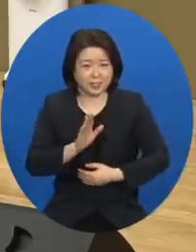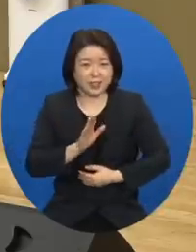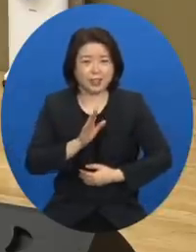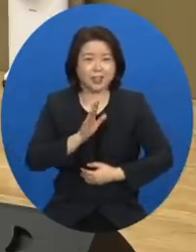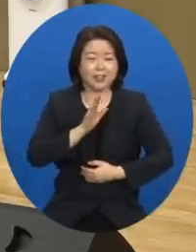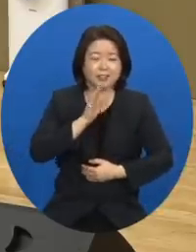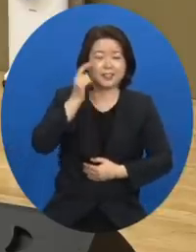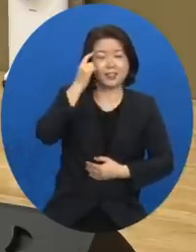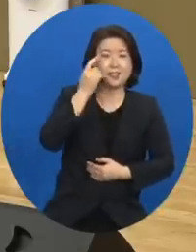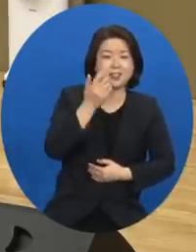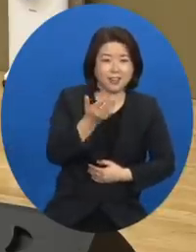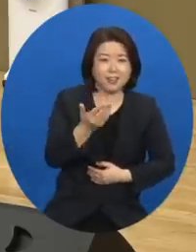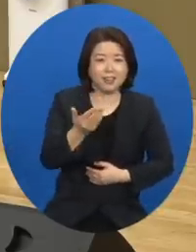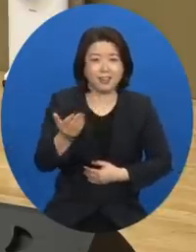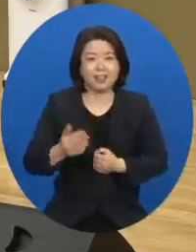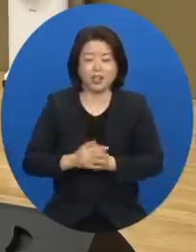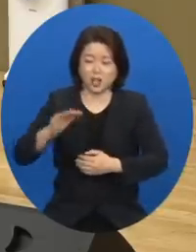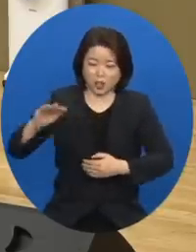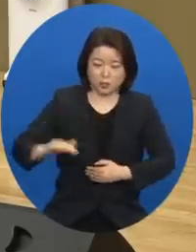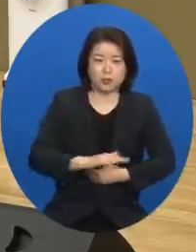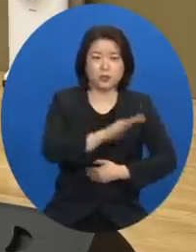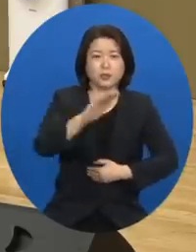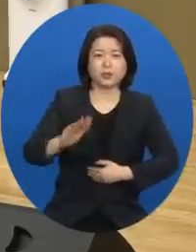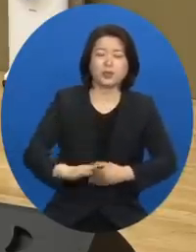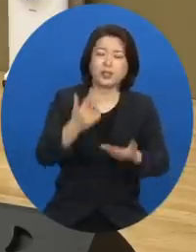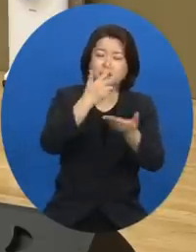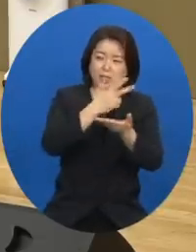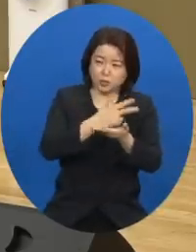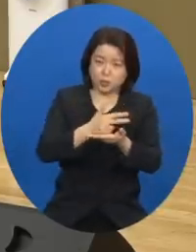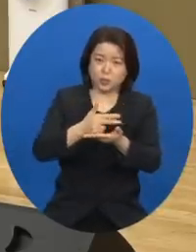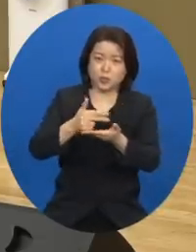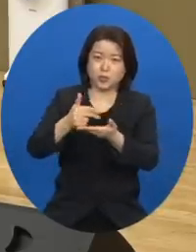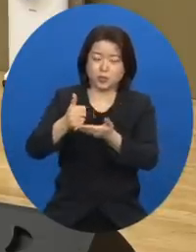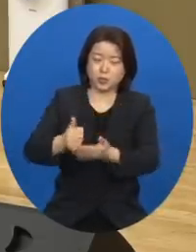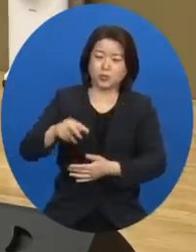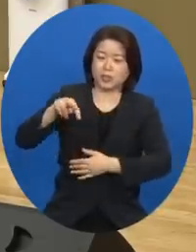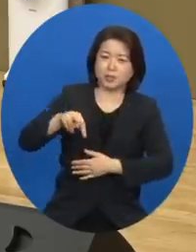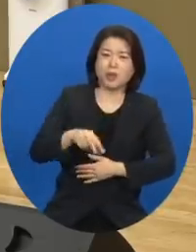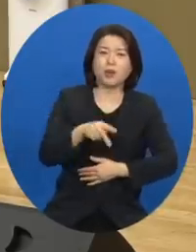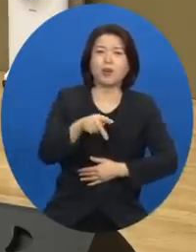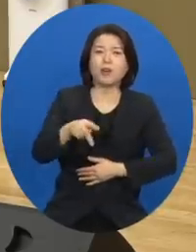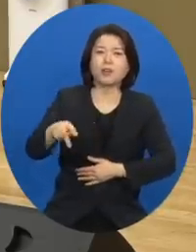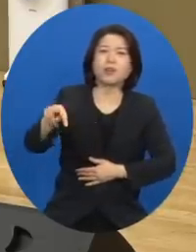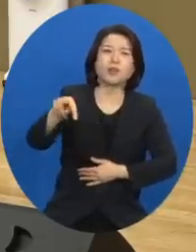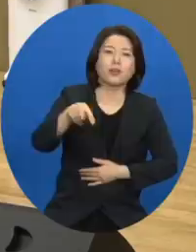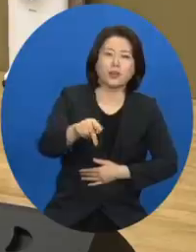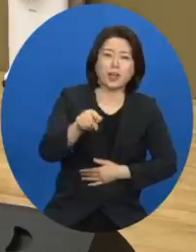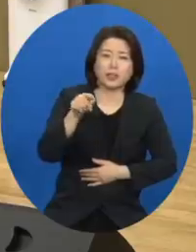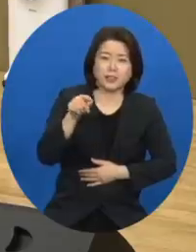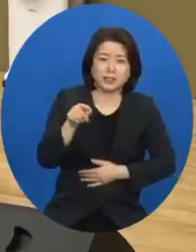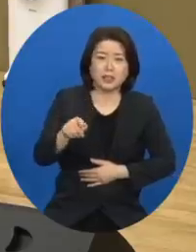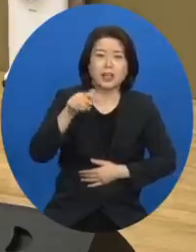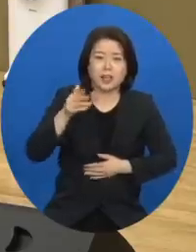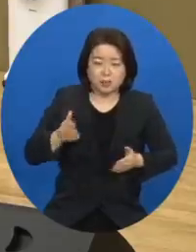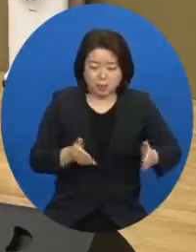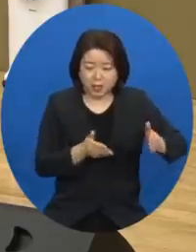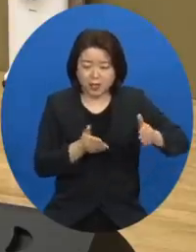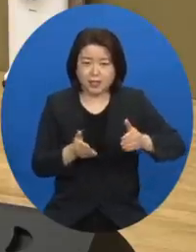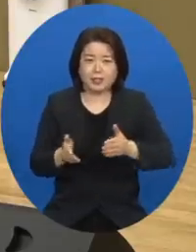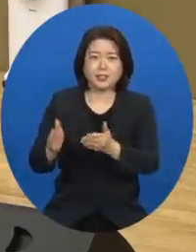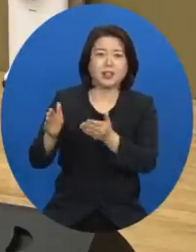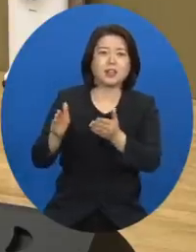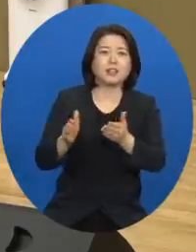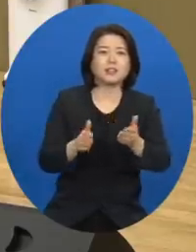즐거움이 아닌가 우리 주님 걸어가신